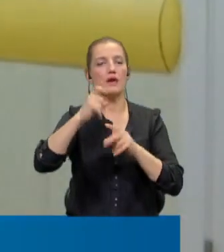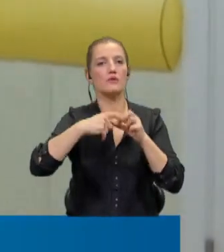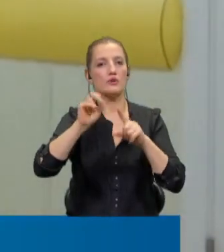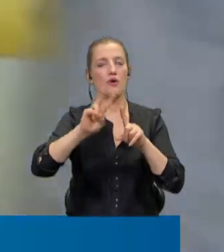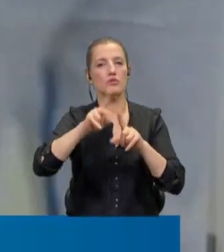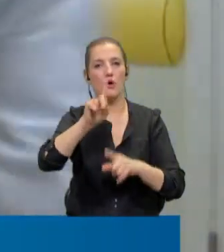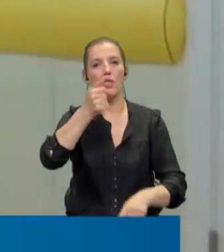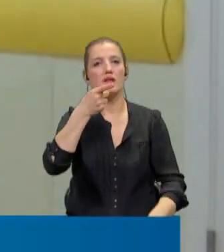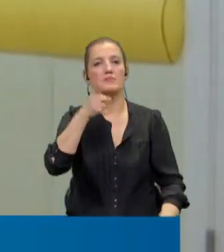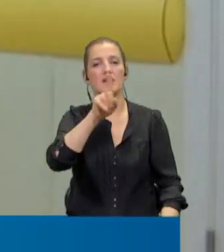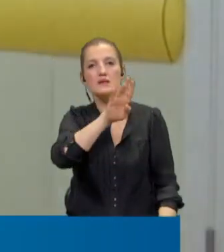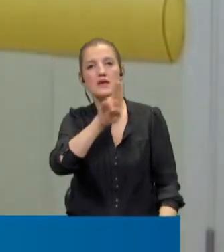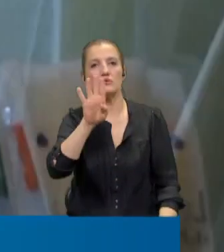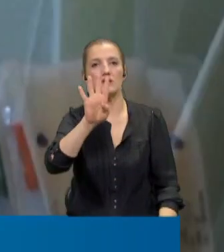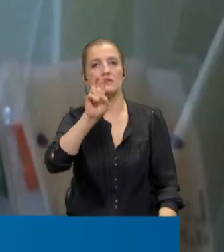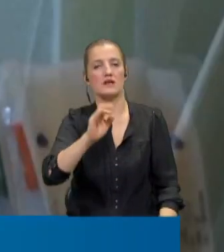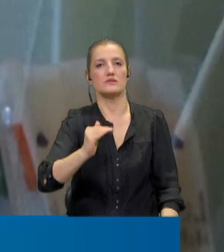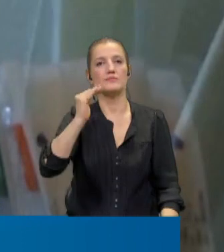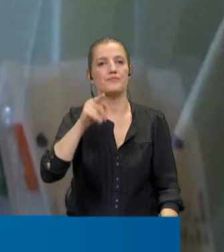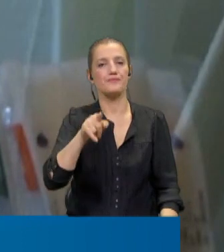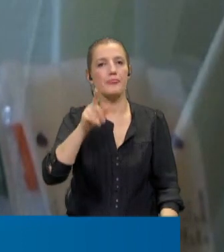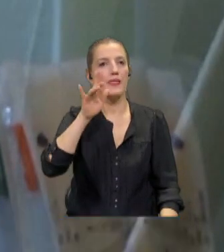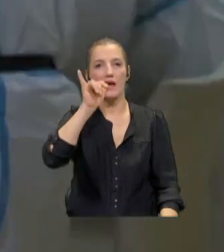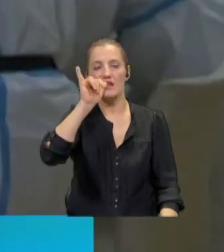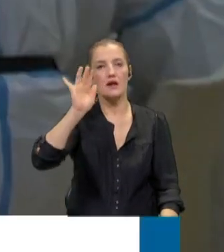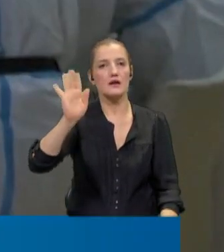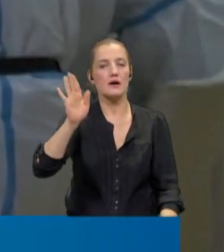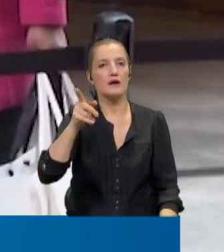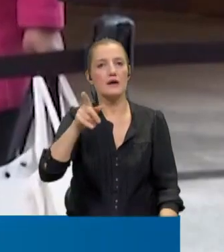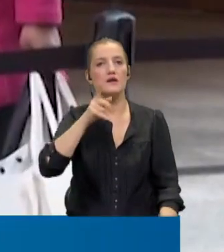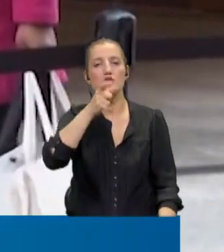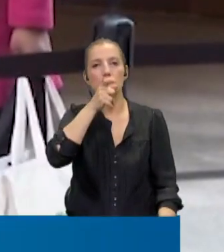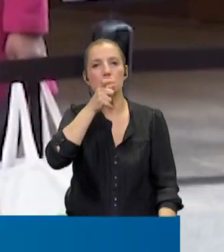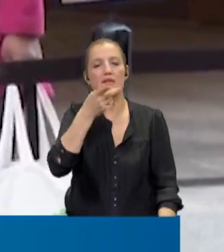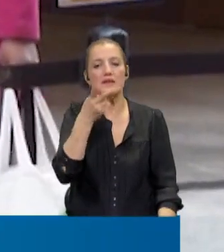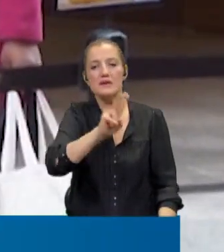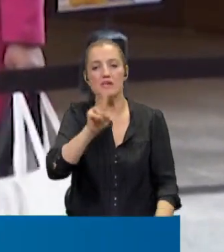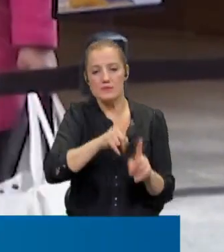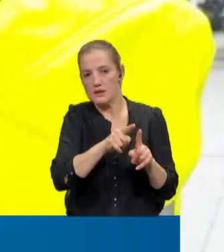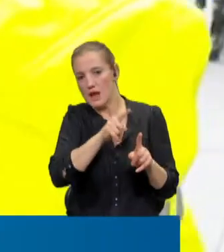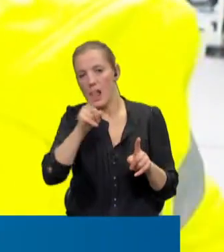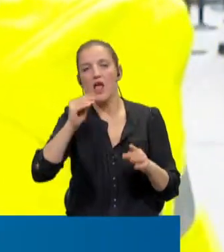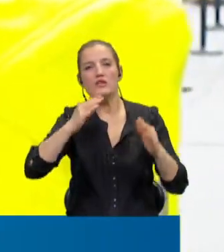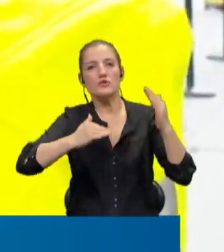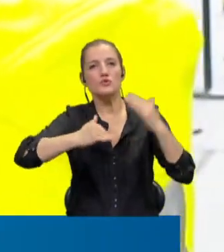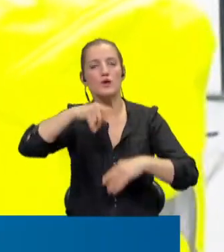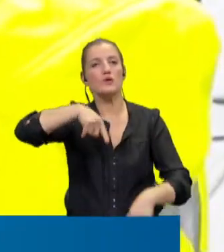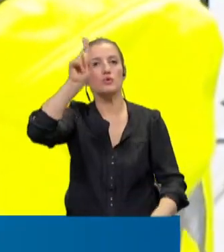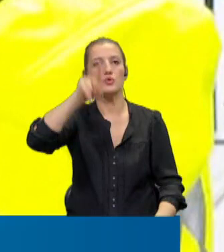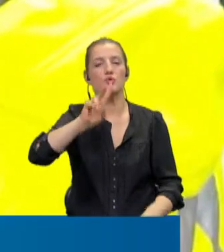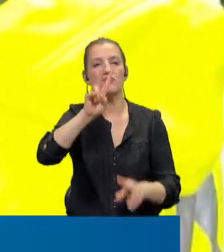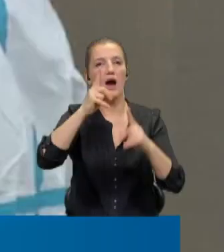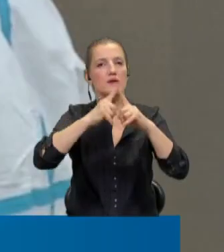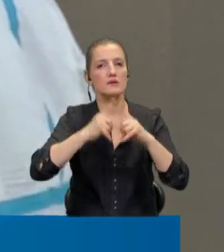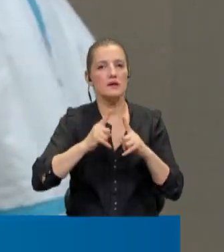sayısı 16740 8'e çıktı İtalya salgının başladığı Şubat 2020'den duyana en yüksek günlük vaka